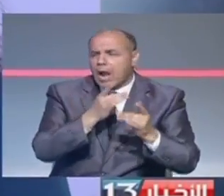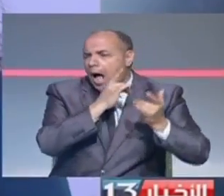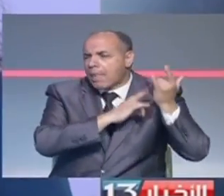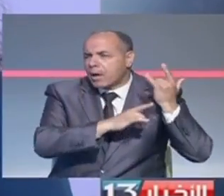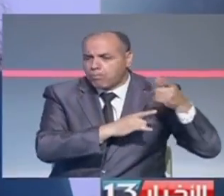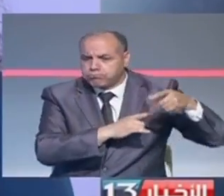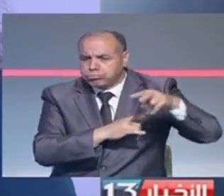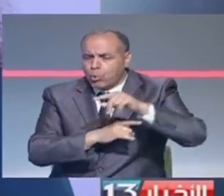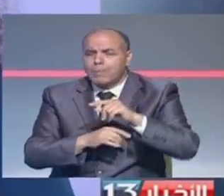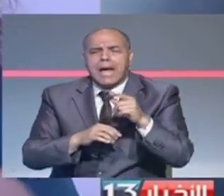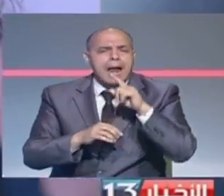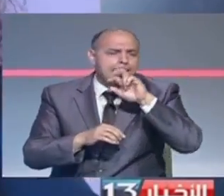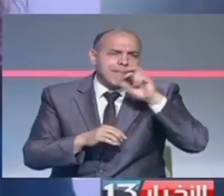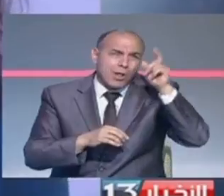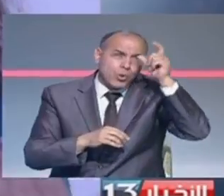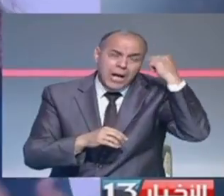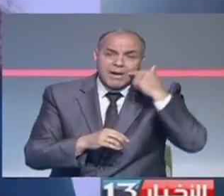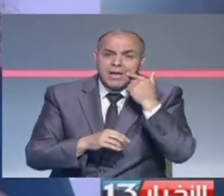المتوسطه لكل